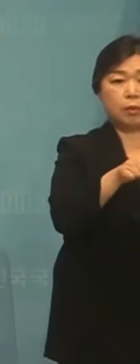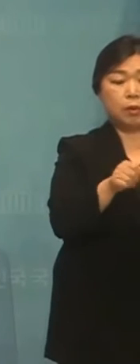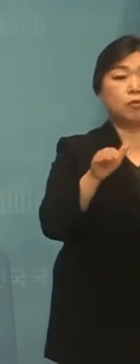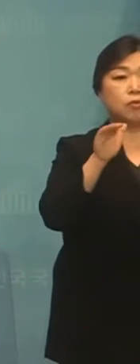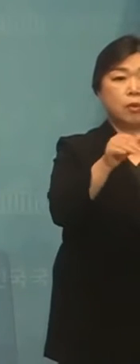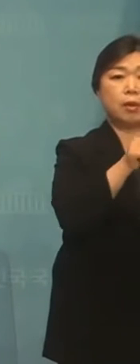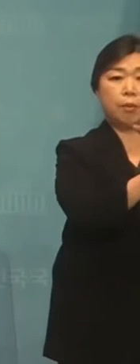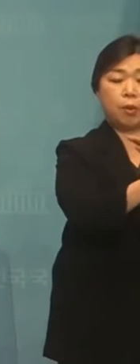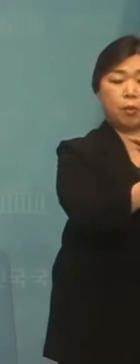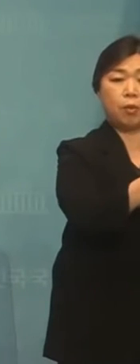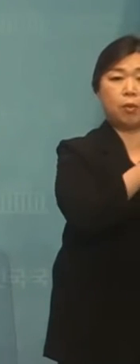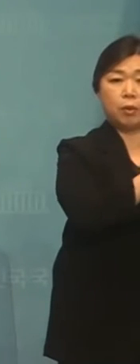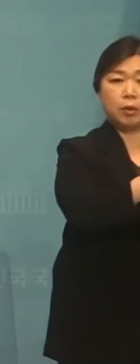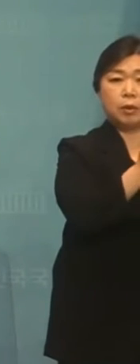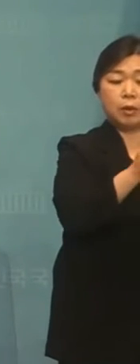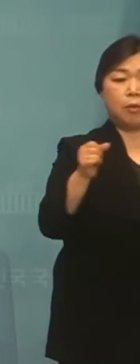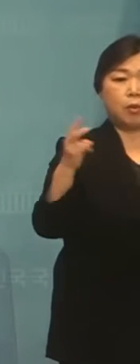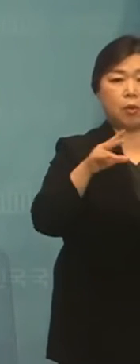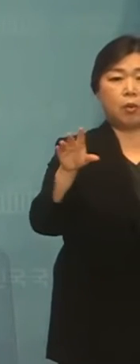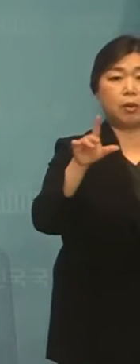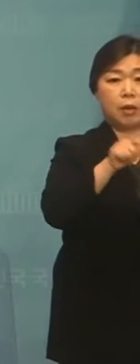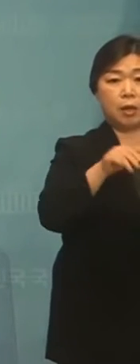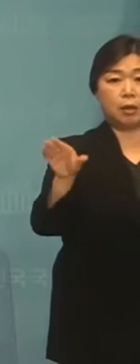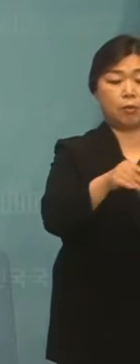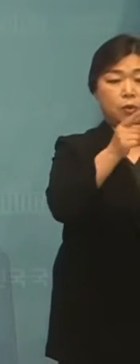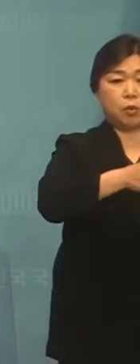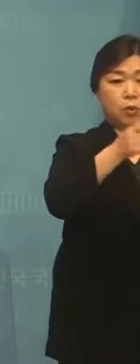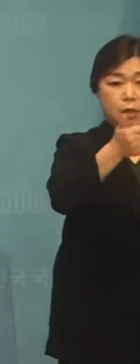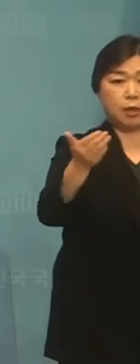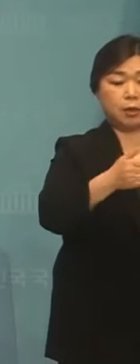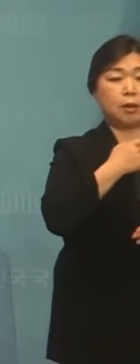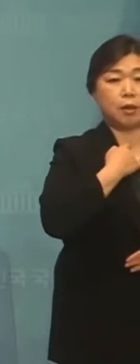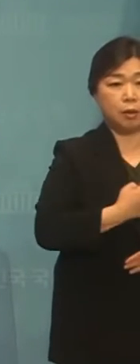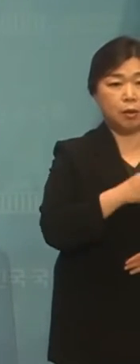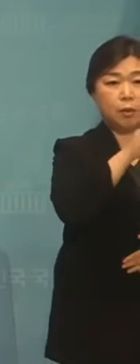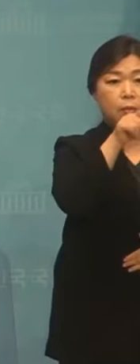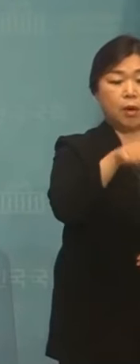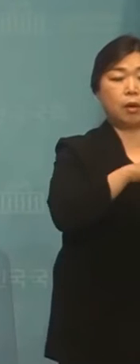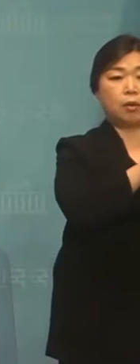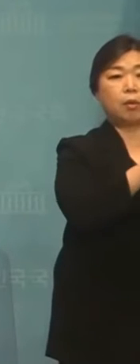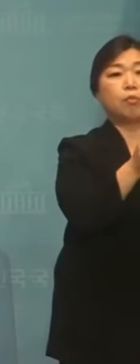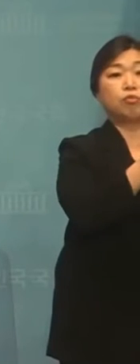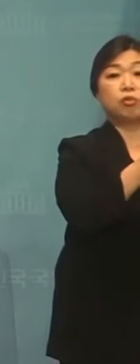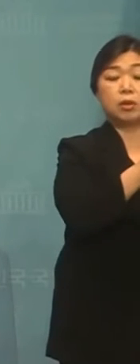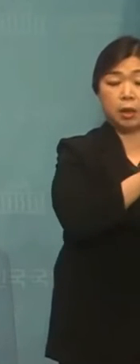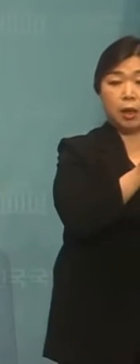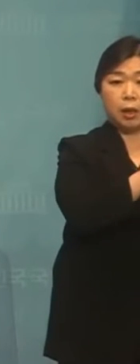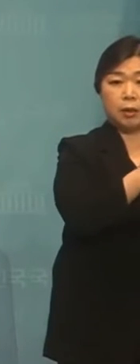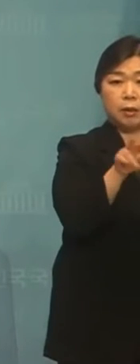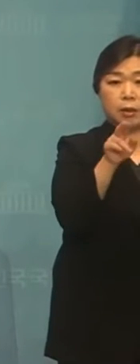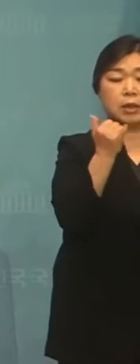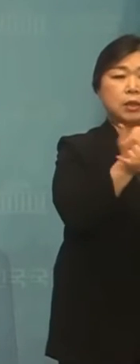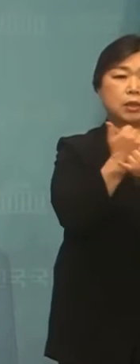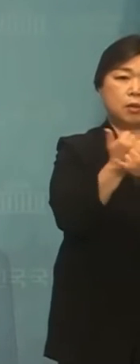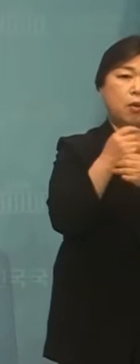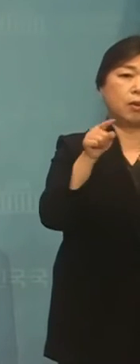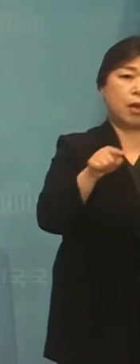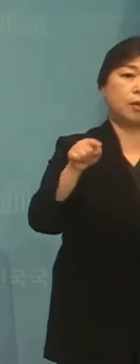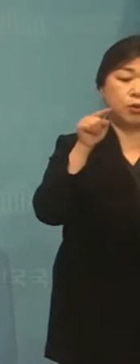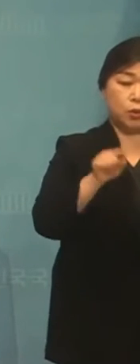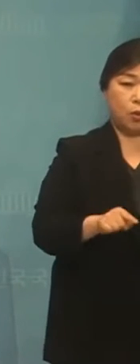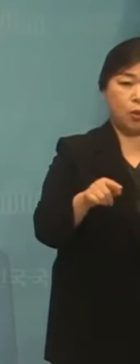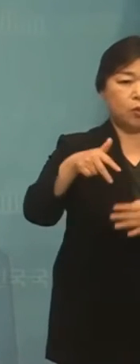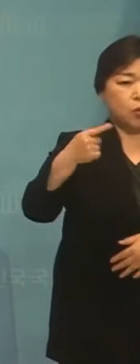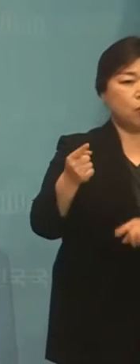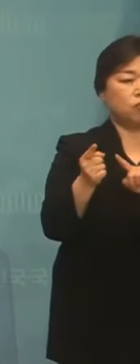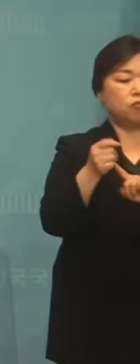납품사 대표를 지냈고 당시 사무총장실에 근무했던 박형준 후보 부인의 친인척 사촌